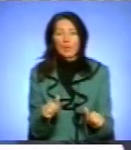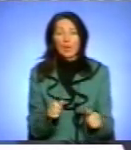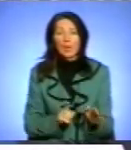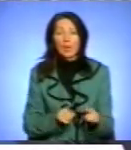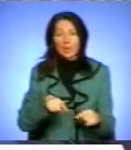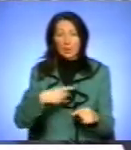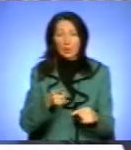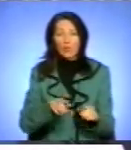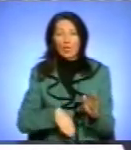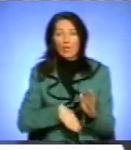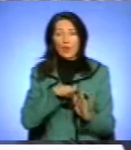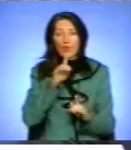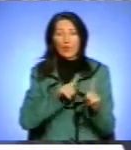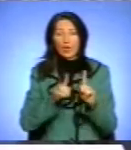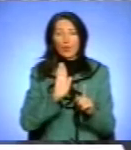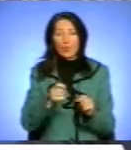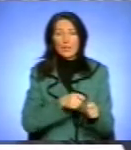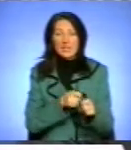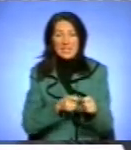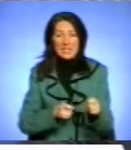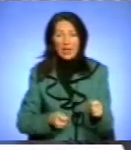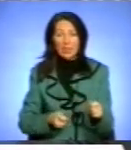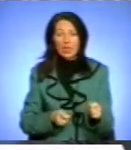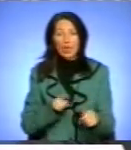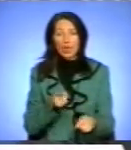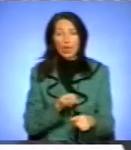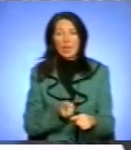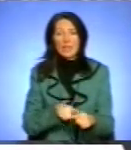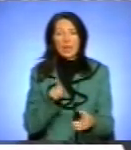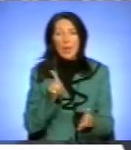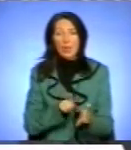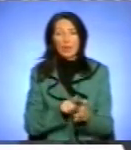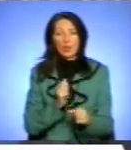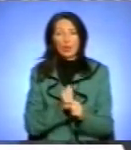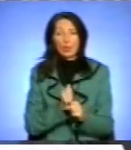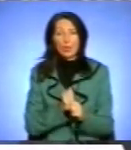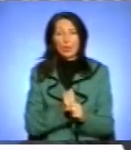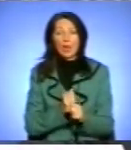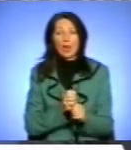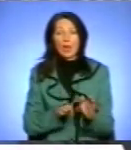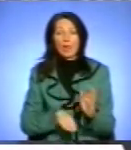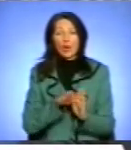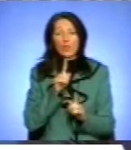наступної Верховної Ради буде затягуватись, то це повинна зробити Верховна Рада,